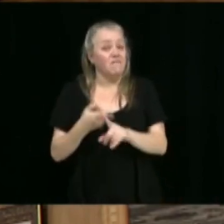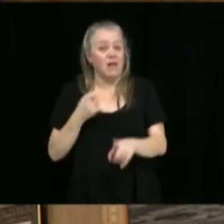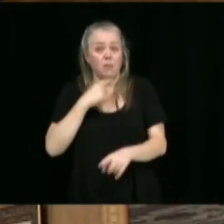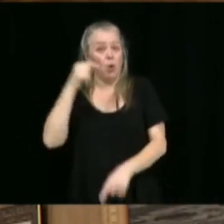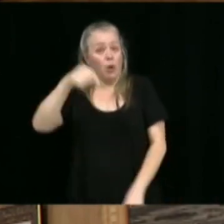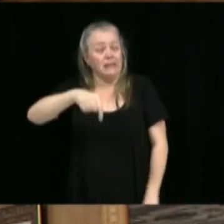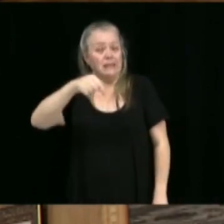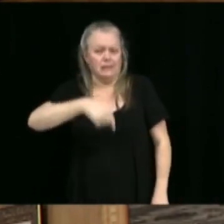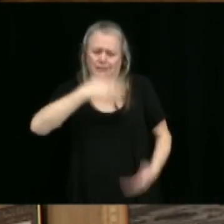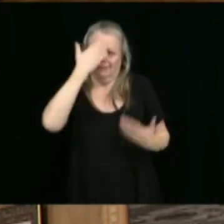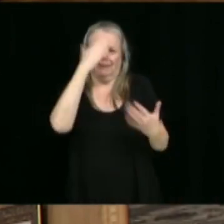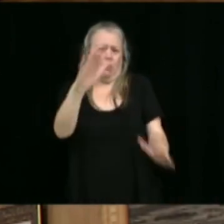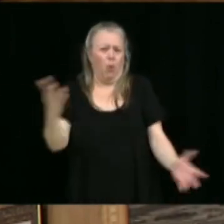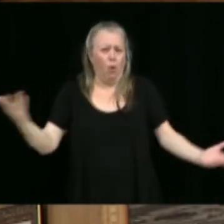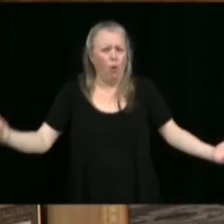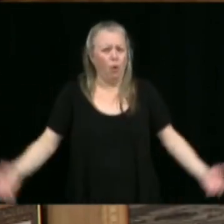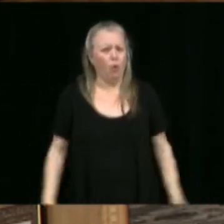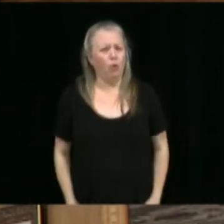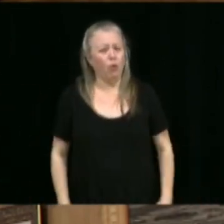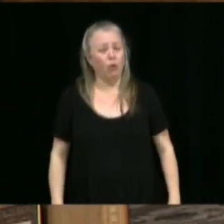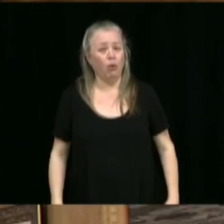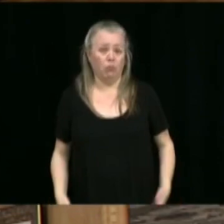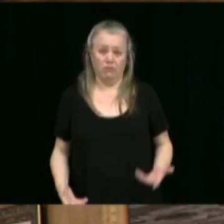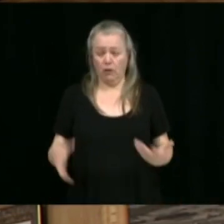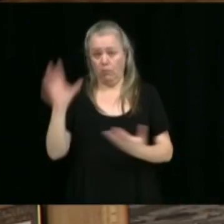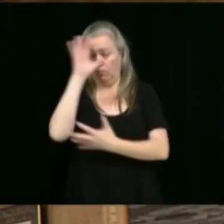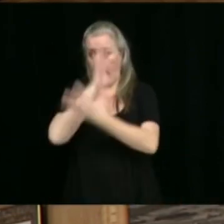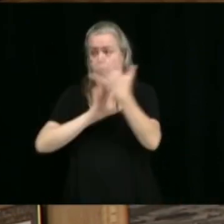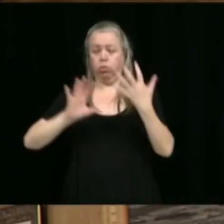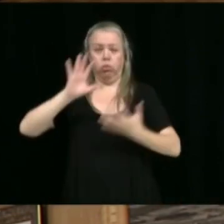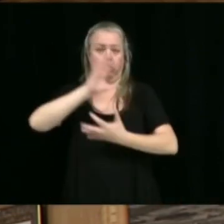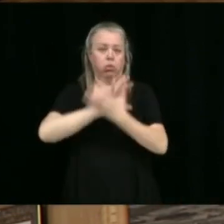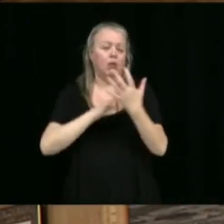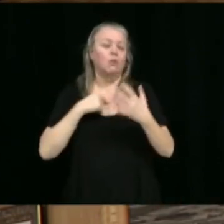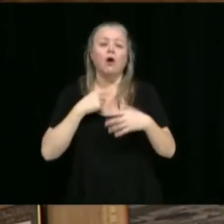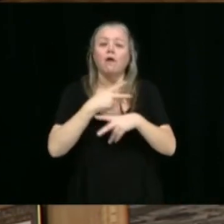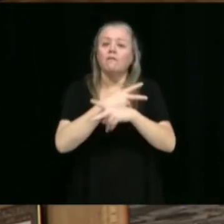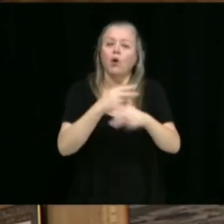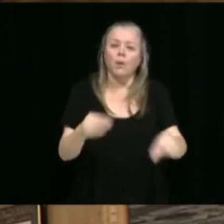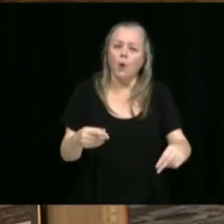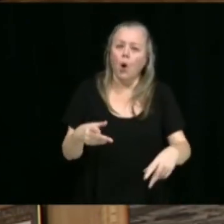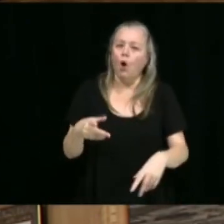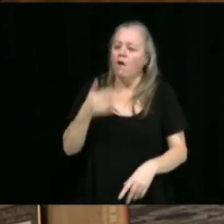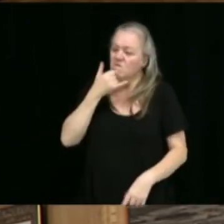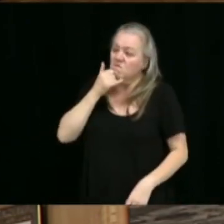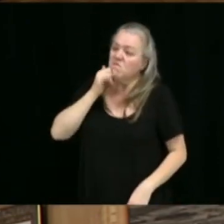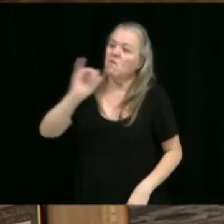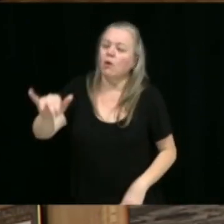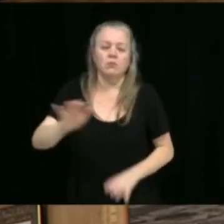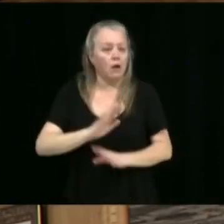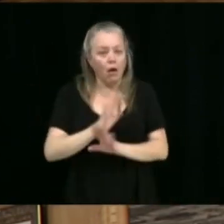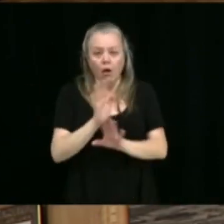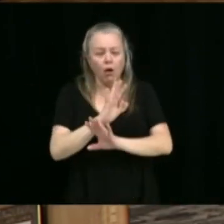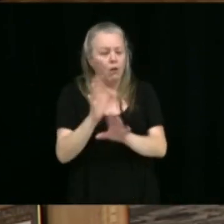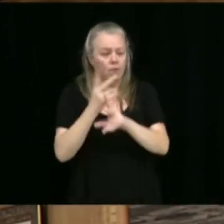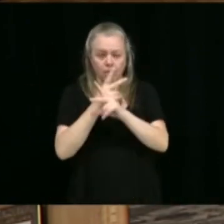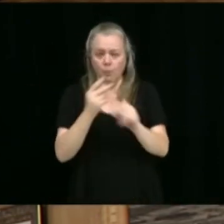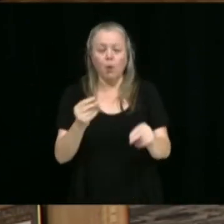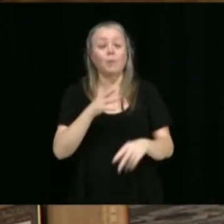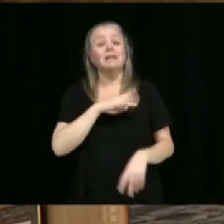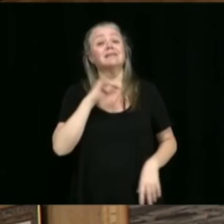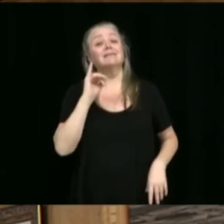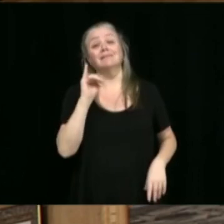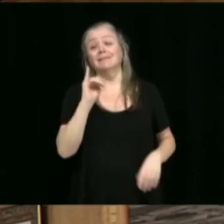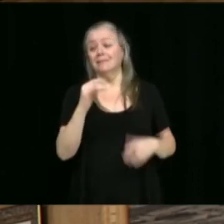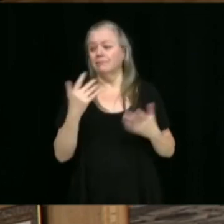du coin, tu le sais pas vraiment. Puis ça porte à confusion. Mm-hmm. Fait que, tu sais, je mets pas le blâme sur personne. Mais si